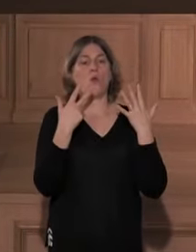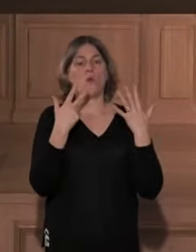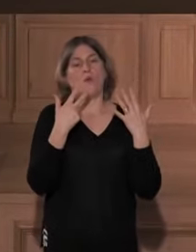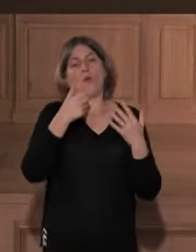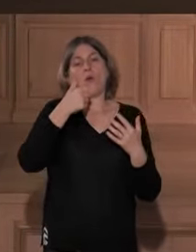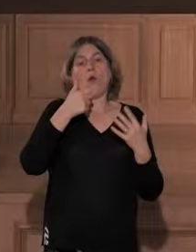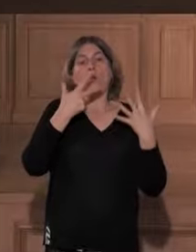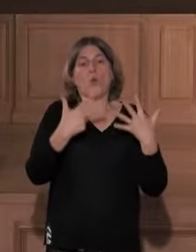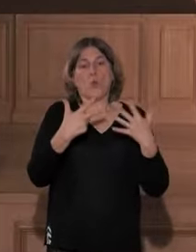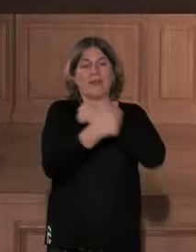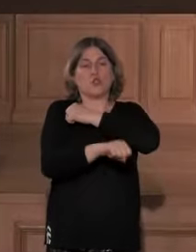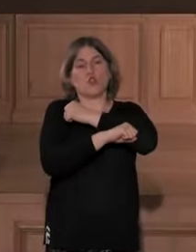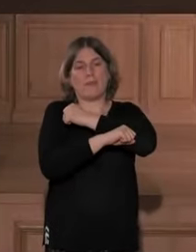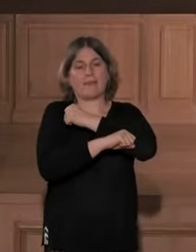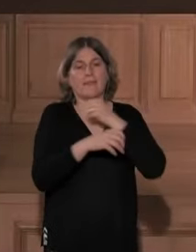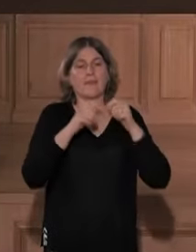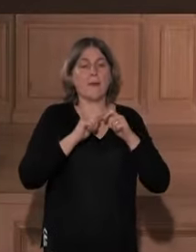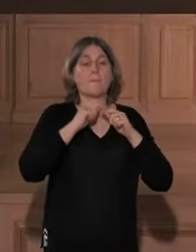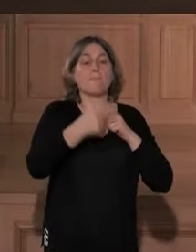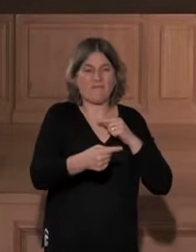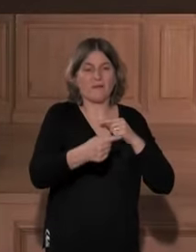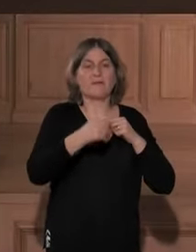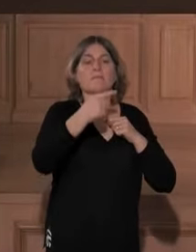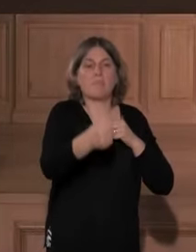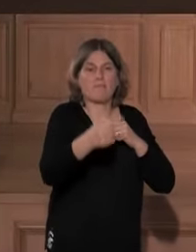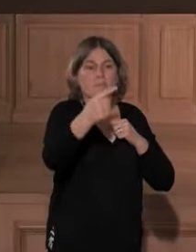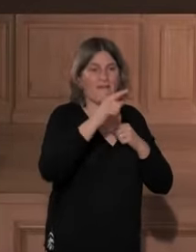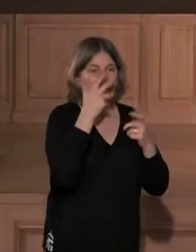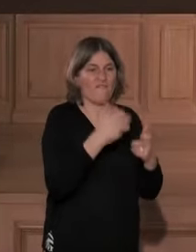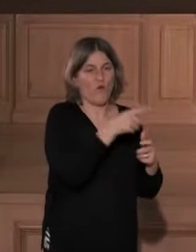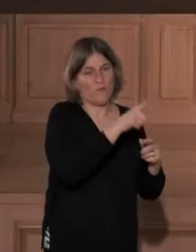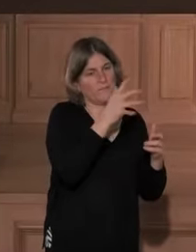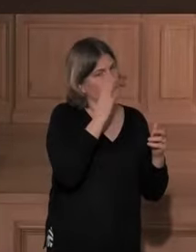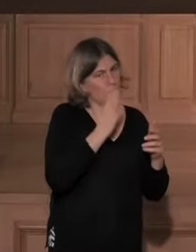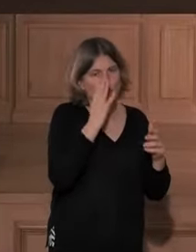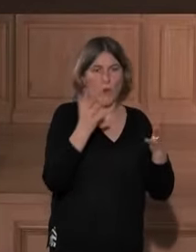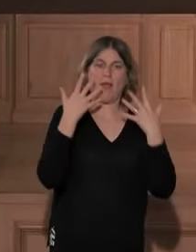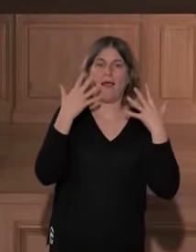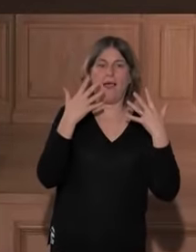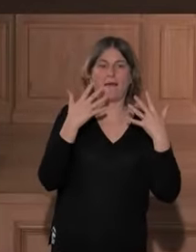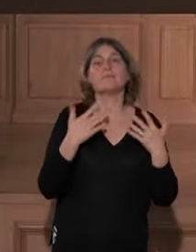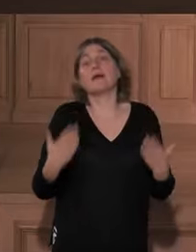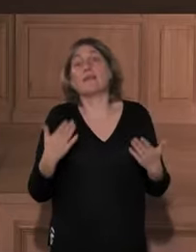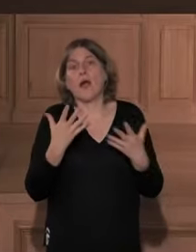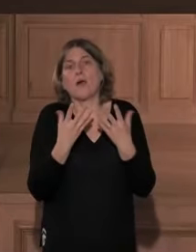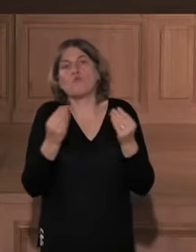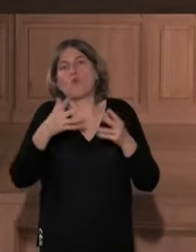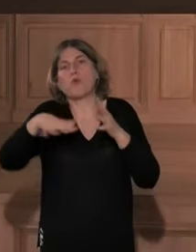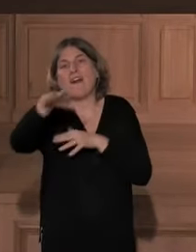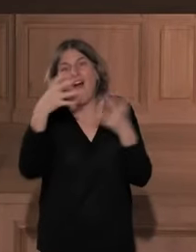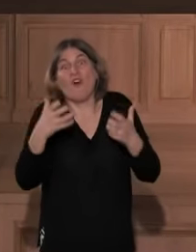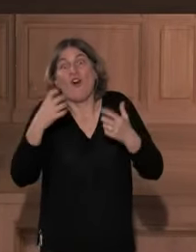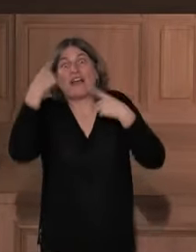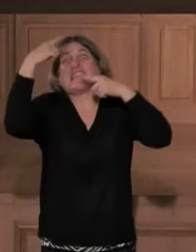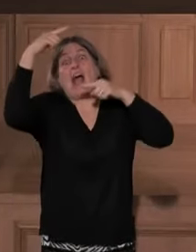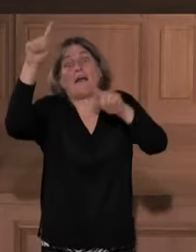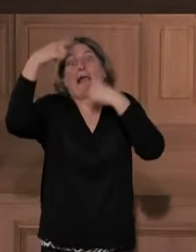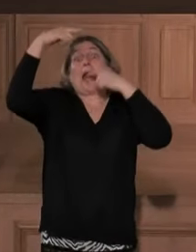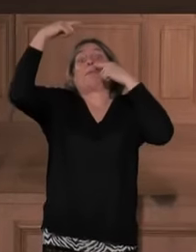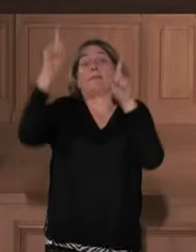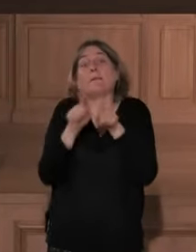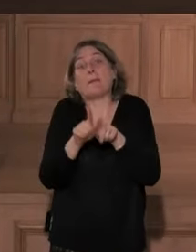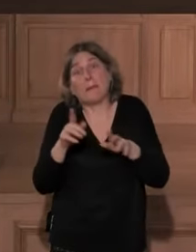Ouais, y en a plein qui vont être autistes au silence des justes. Même des salariés, d'ailleurs. Bon, voilà. Non, mais comme quoi, des fois, c'est pas forcément une